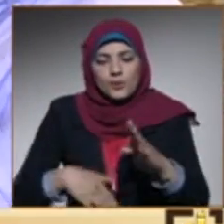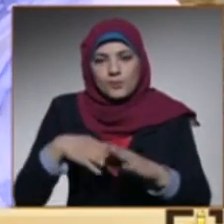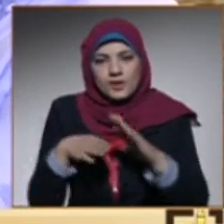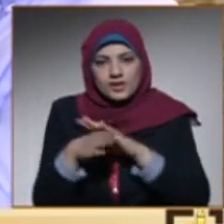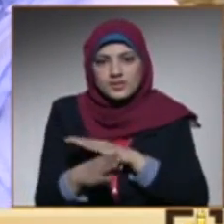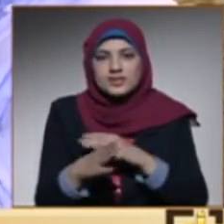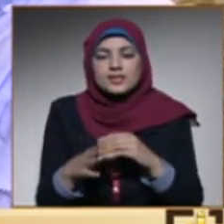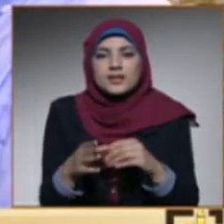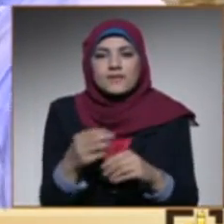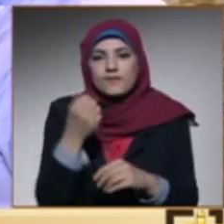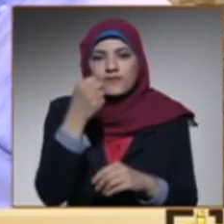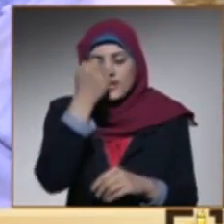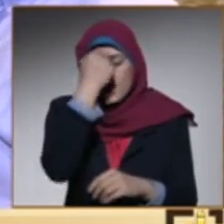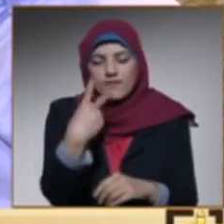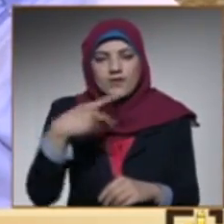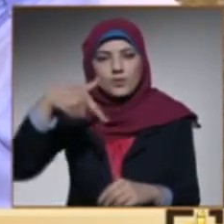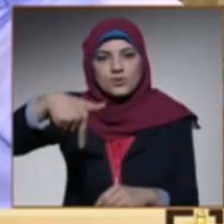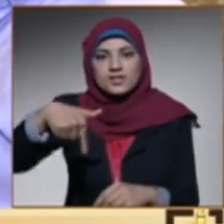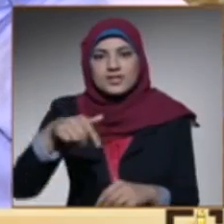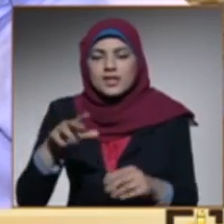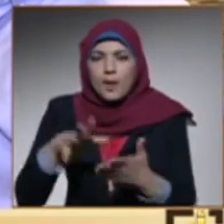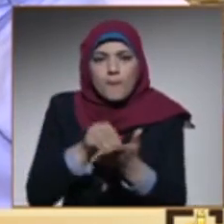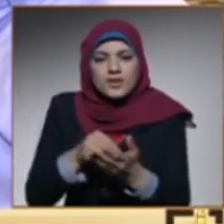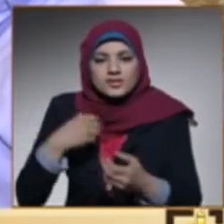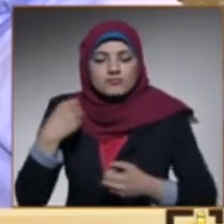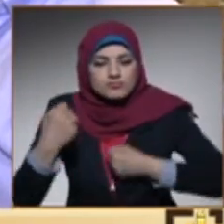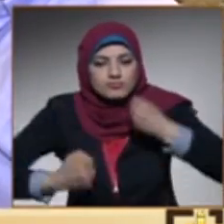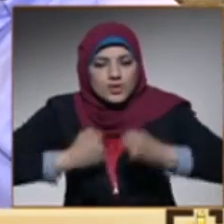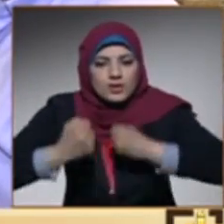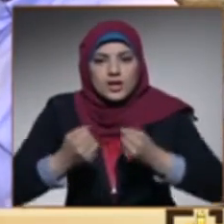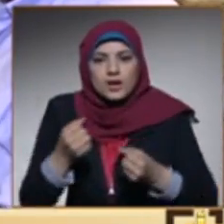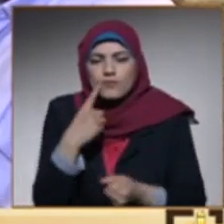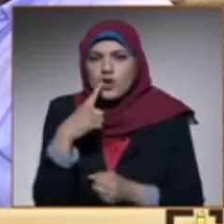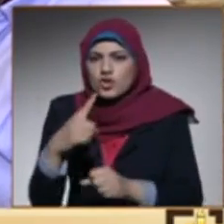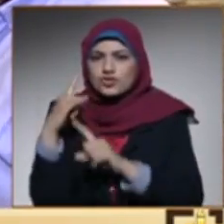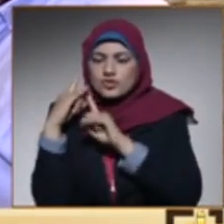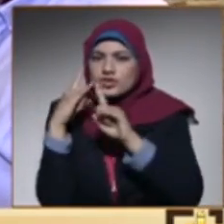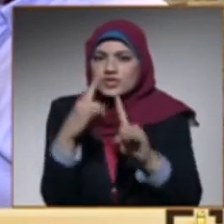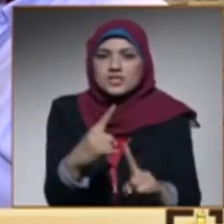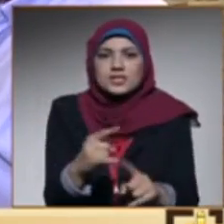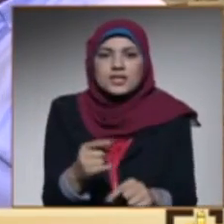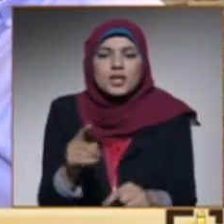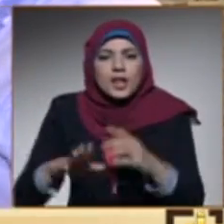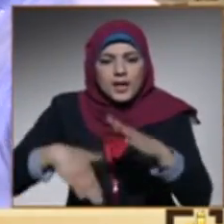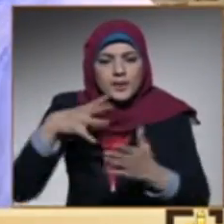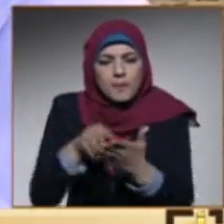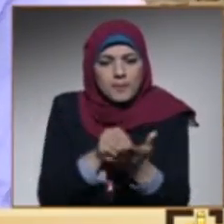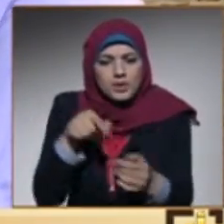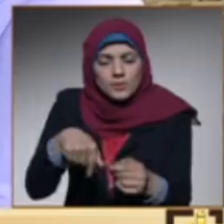ابتدى يتدرج في الوظائف 10 سنين لحد ما بقى سوبرفايزر كيتشن.